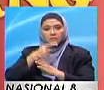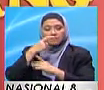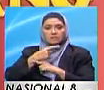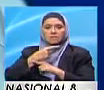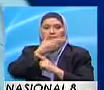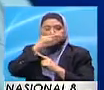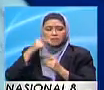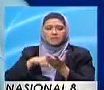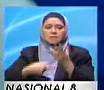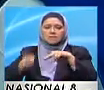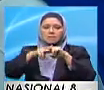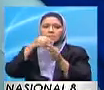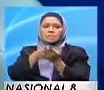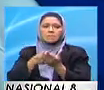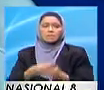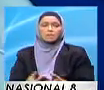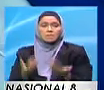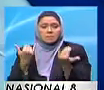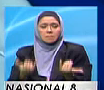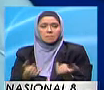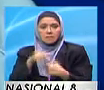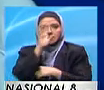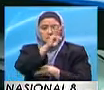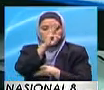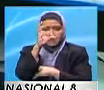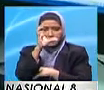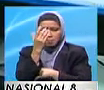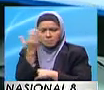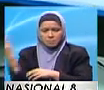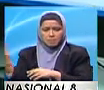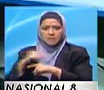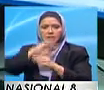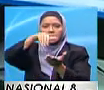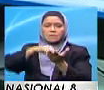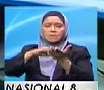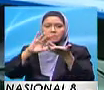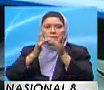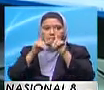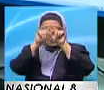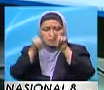Setakat ini, 674 pusat internet satu Malaysia telah beroperasi di seluruh negara.